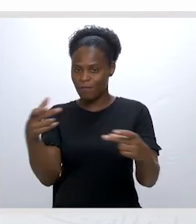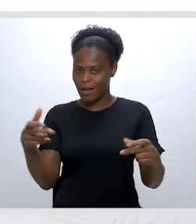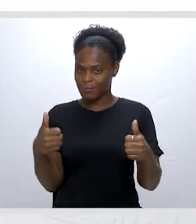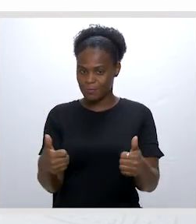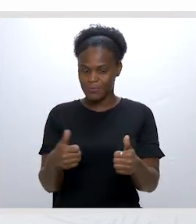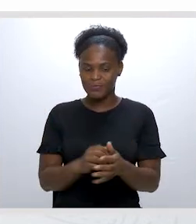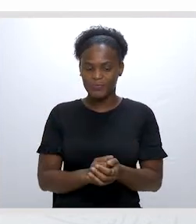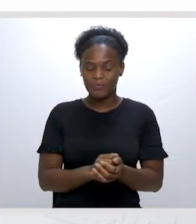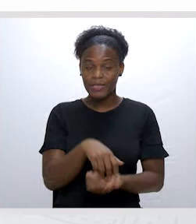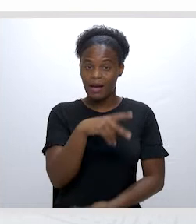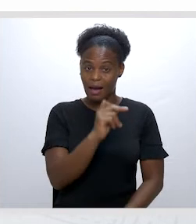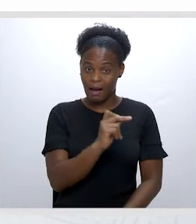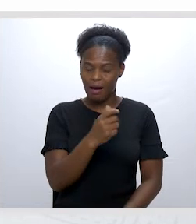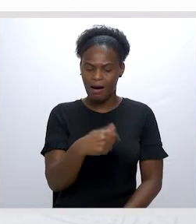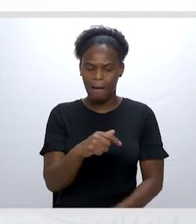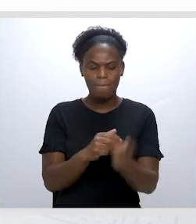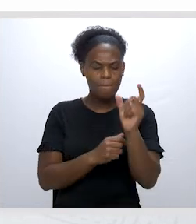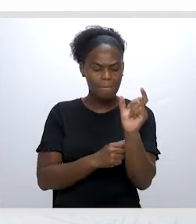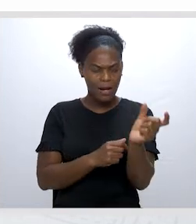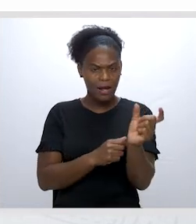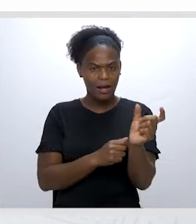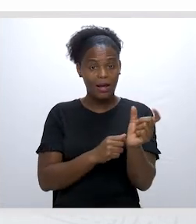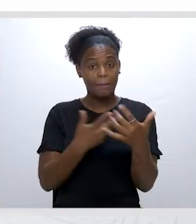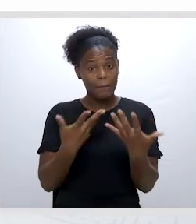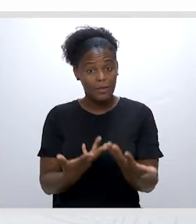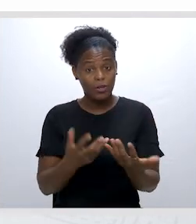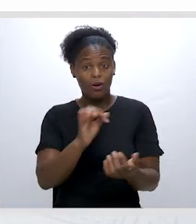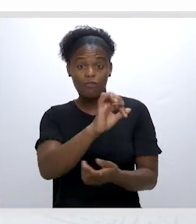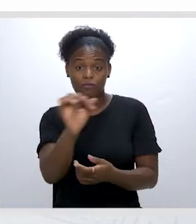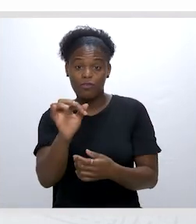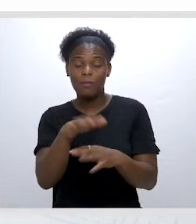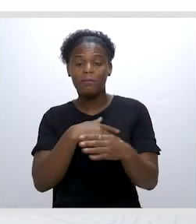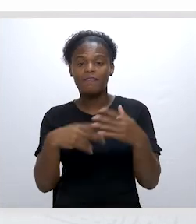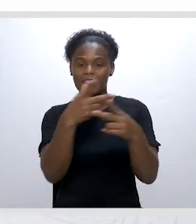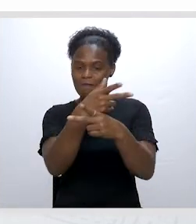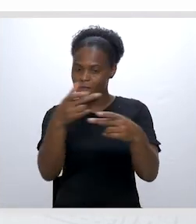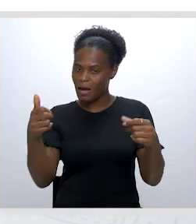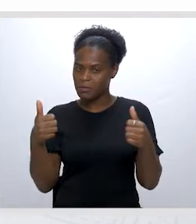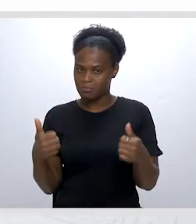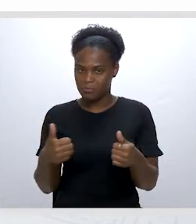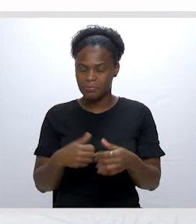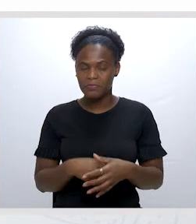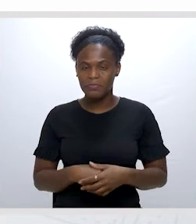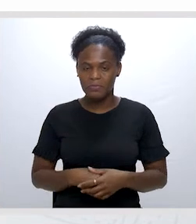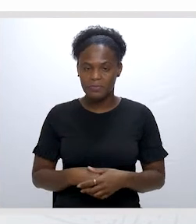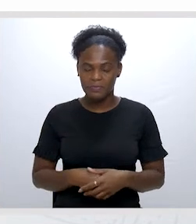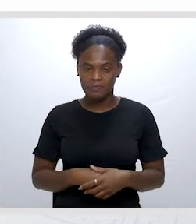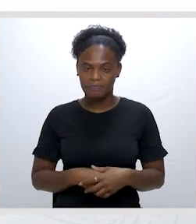A, on a des mots. C'est à vous de former des phrases.